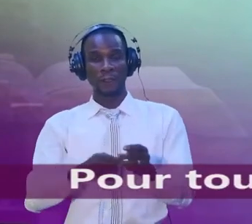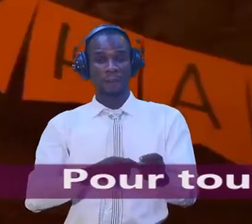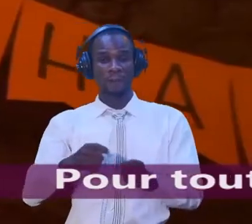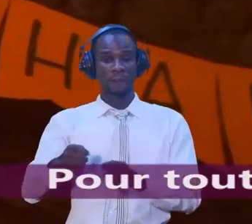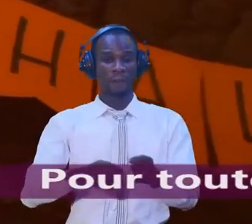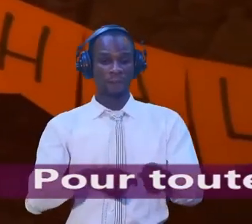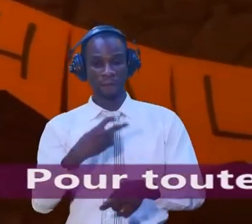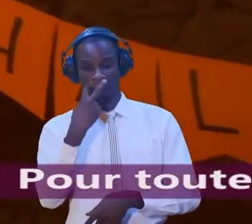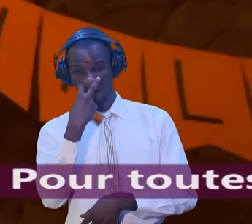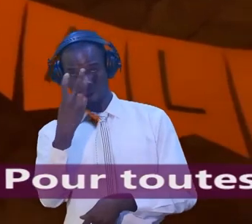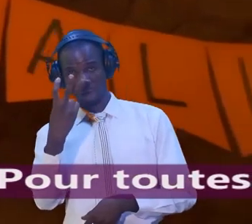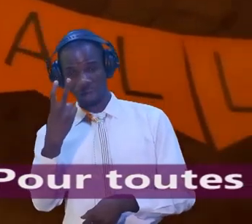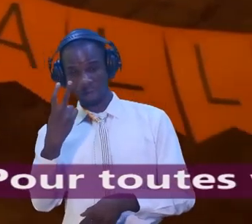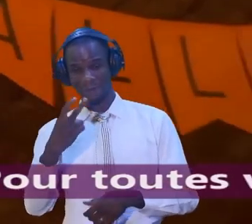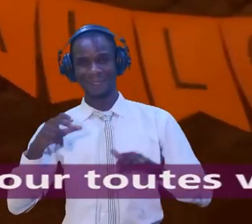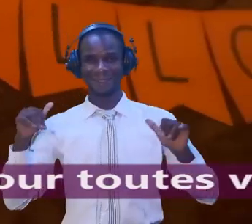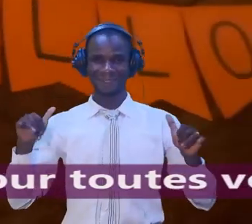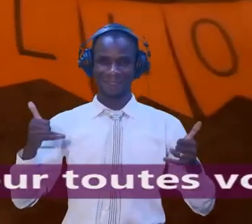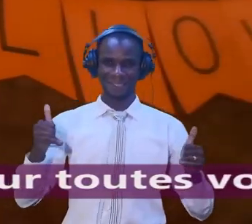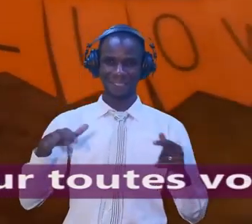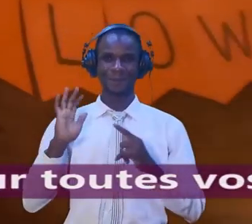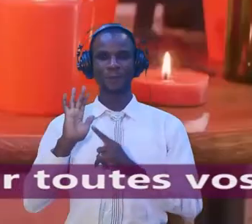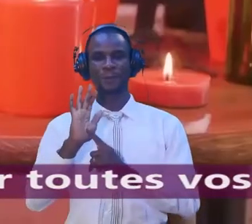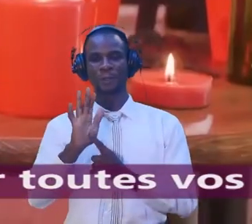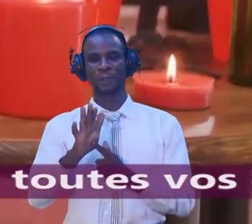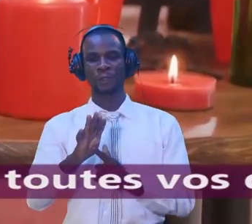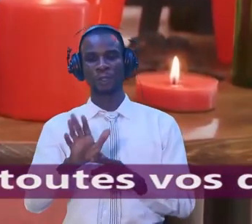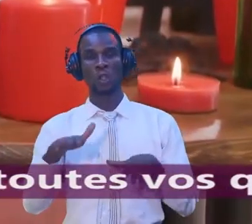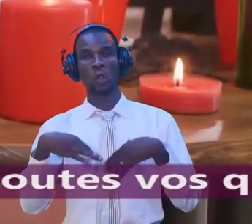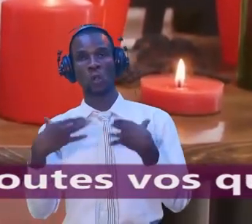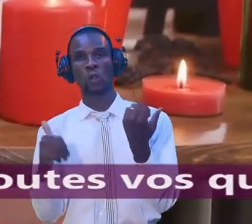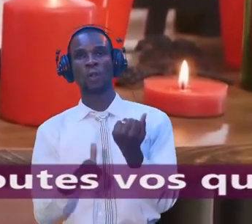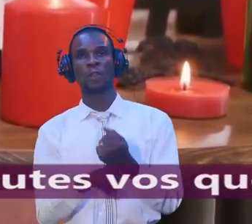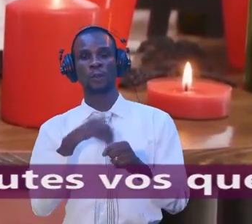Na unajua zoezi hizi zimekuwa kama kawaida, lakini